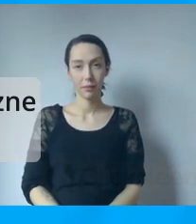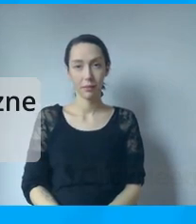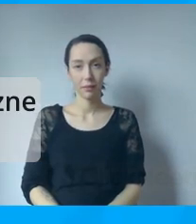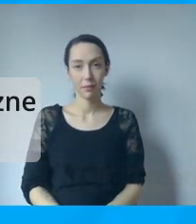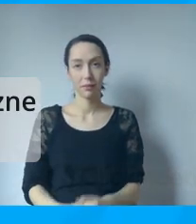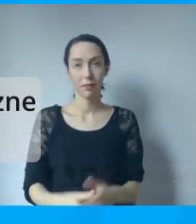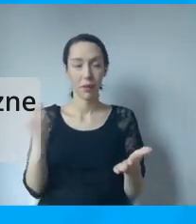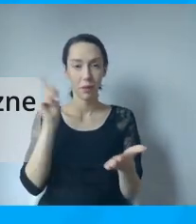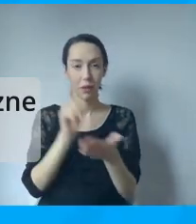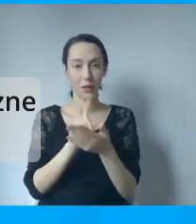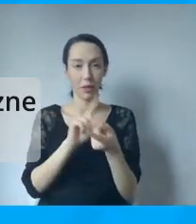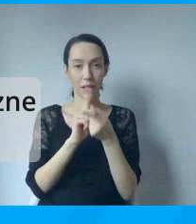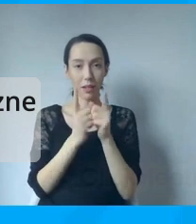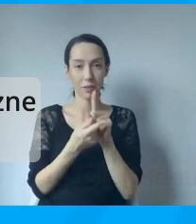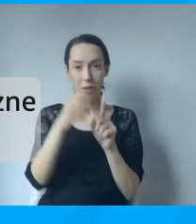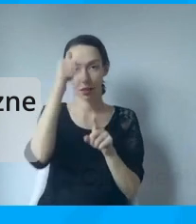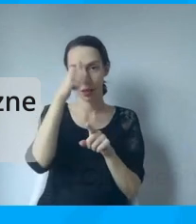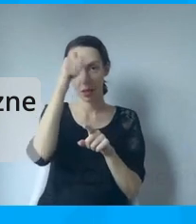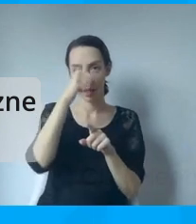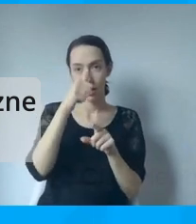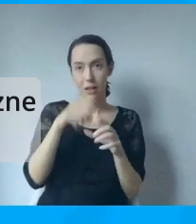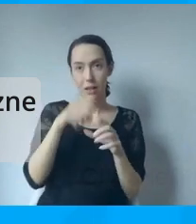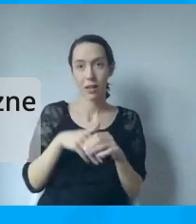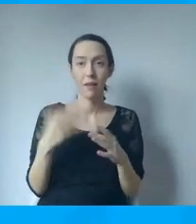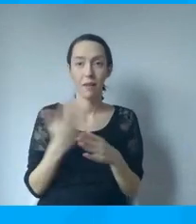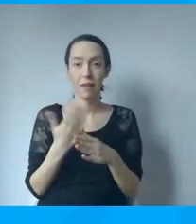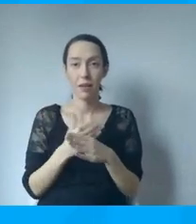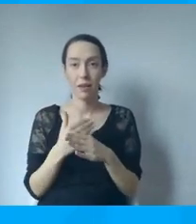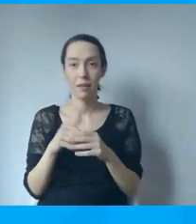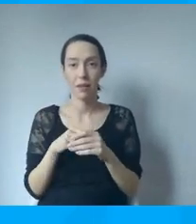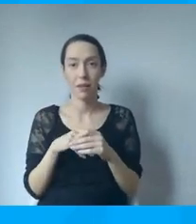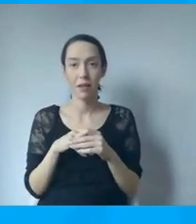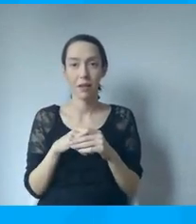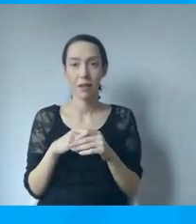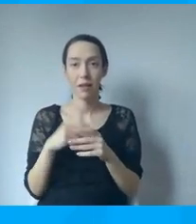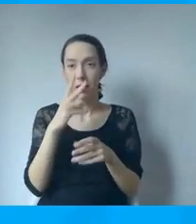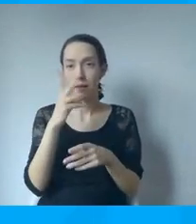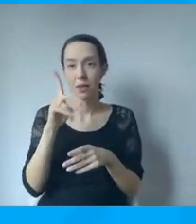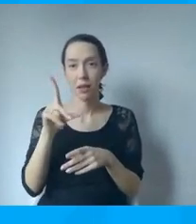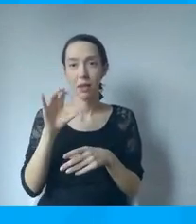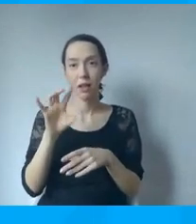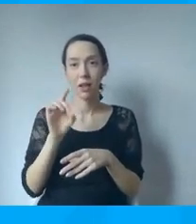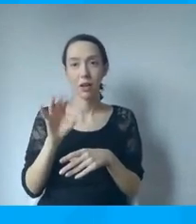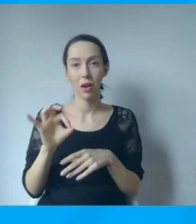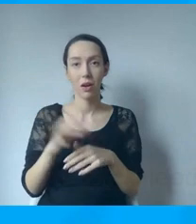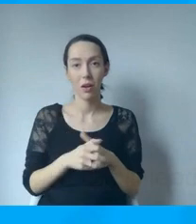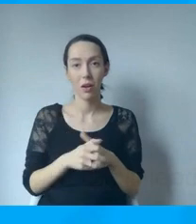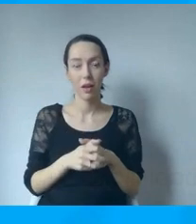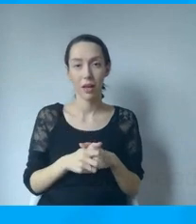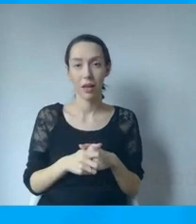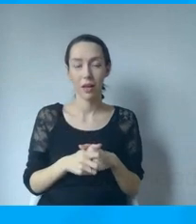udało się zmienić nazwę firmy, by były widoczne logo. O, super, super, bardzo się cieszę, że to się udało. Jestem bardzo szczęśliwa, że moja